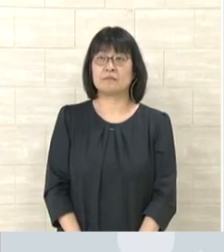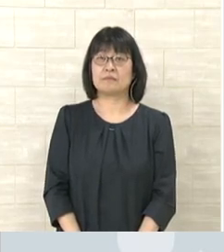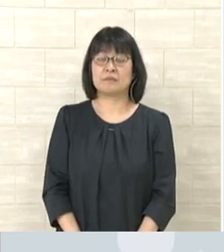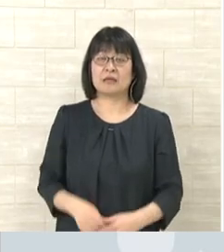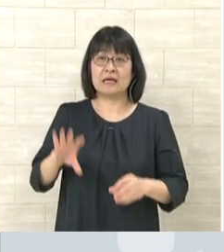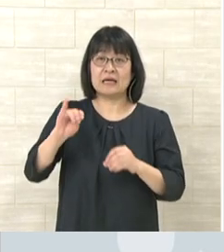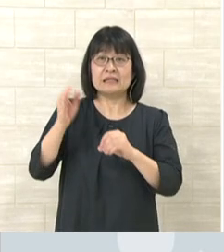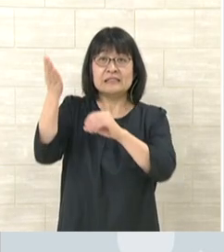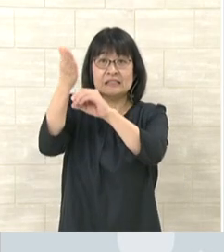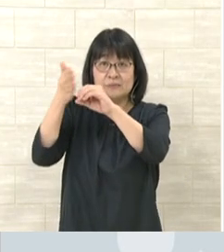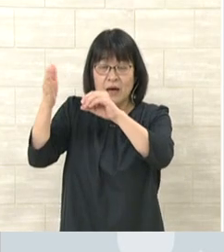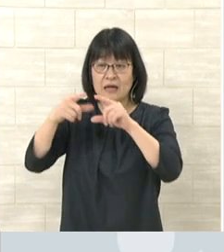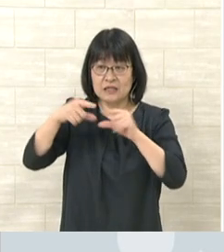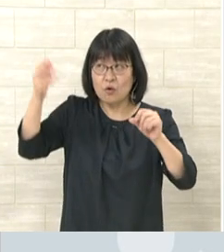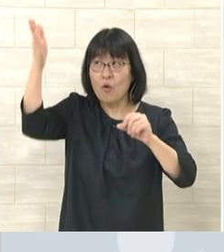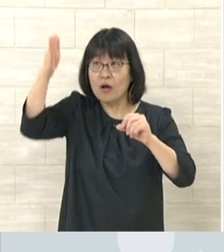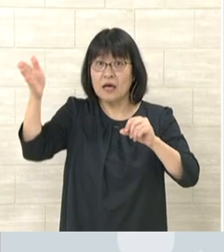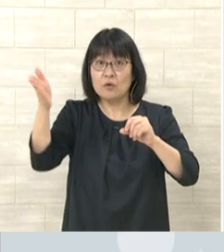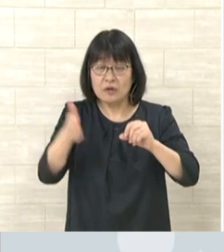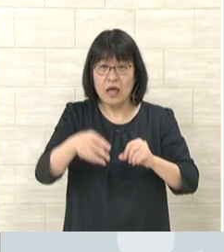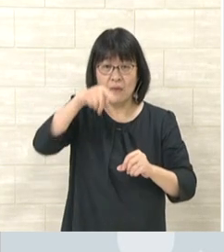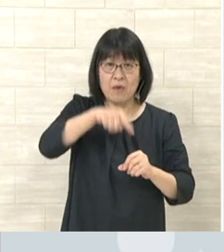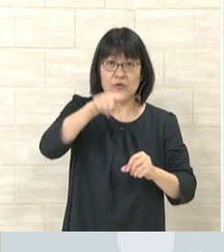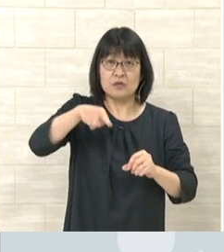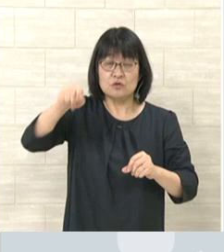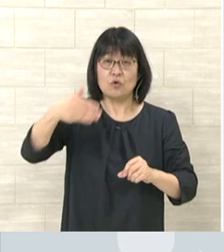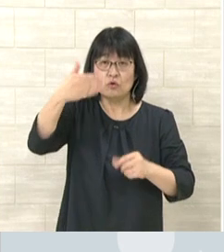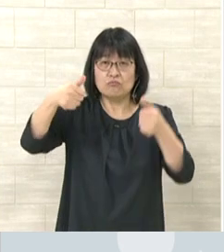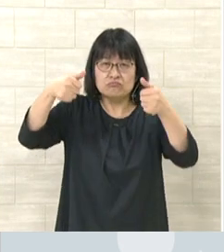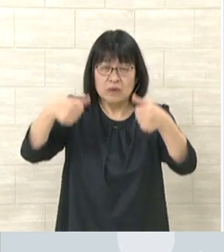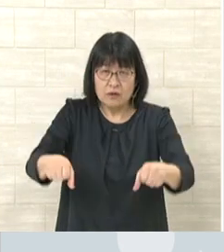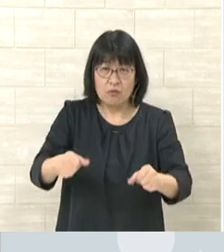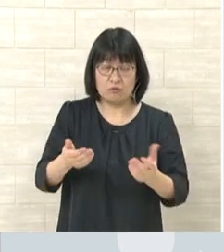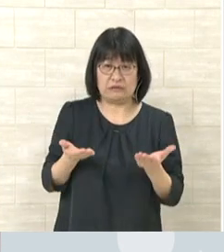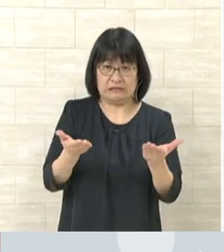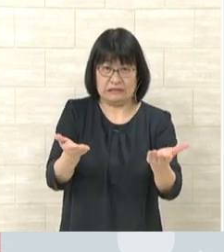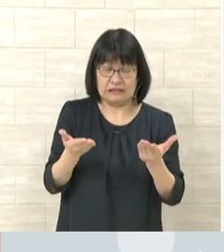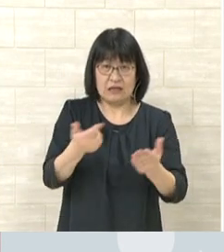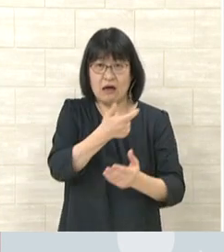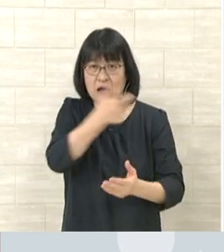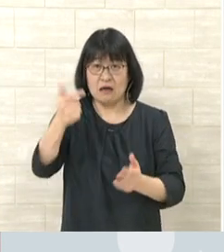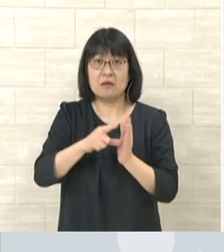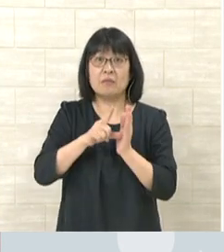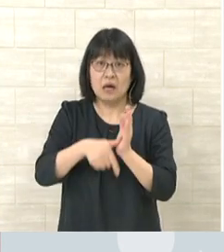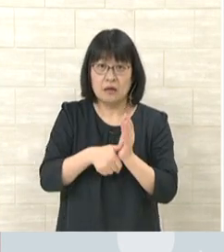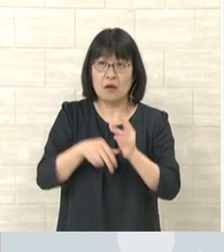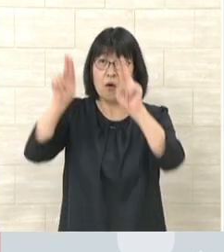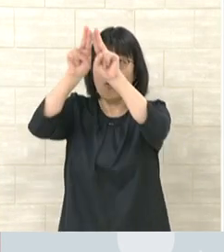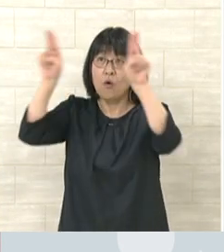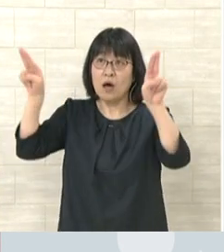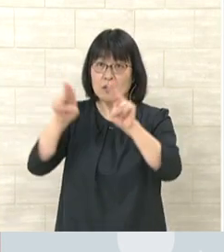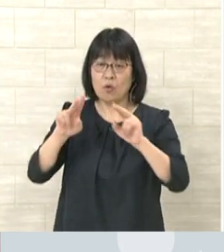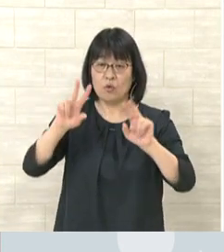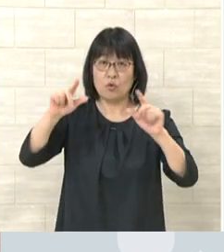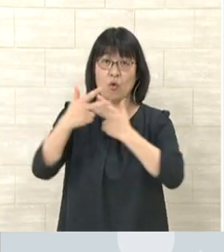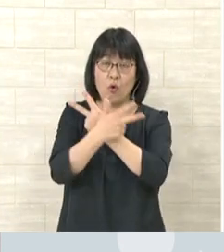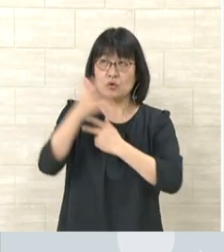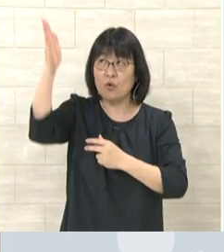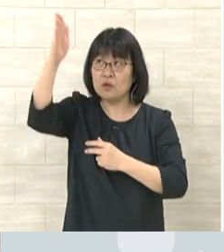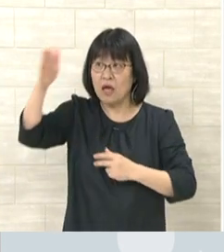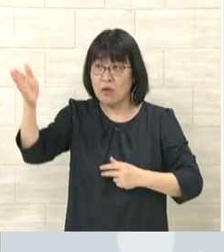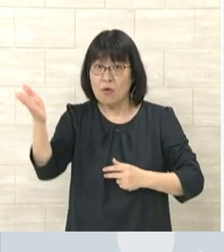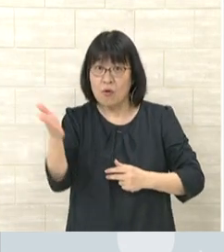千島海溝や日本海溝でマグニチュード9クラスの巨大地震が発生した場合北海道から東北の太平洋沿岸に